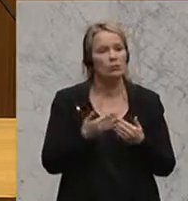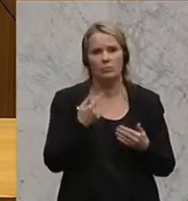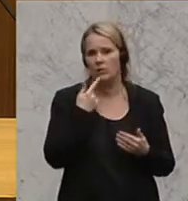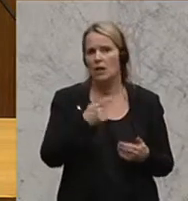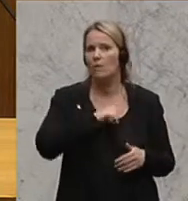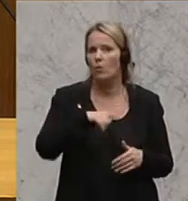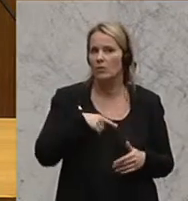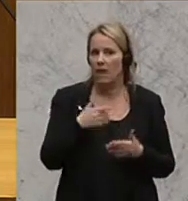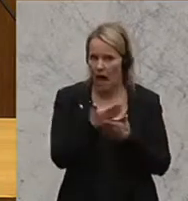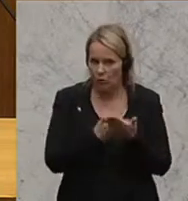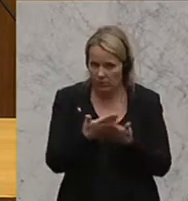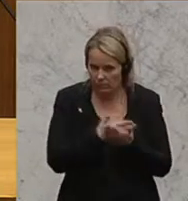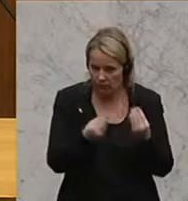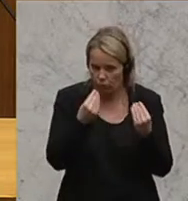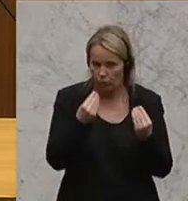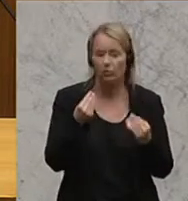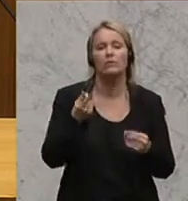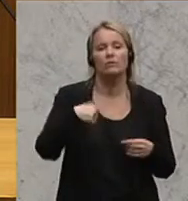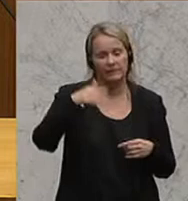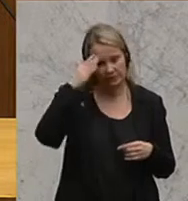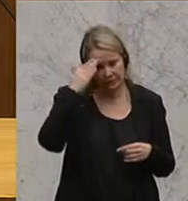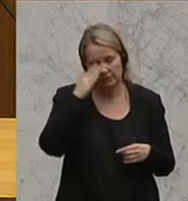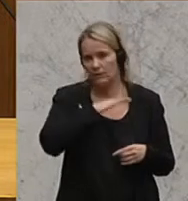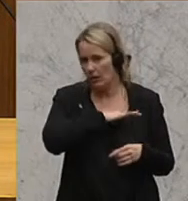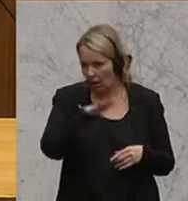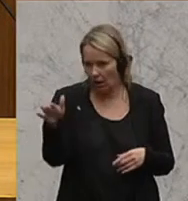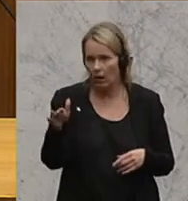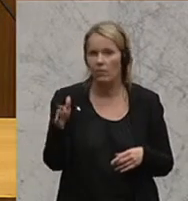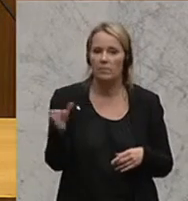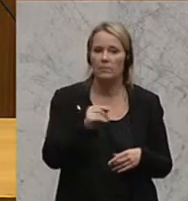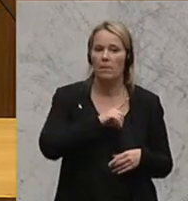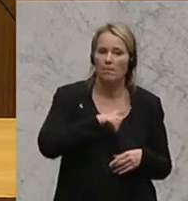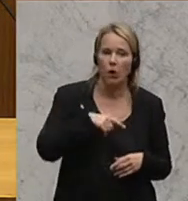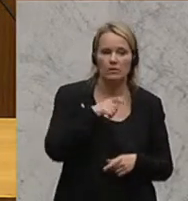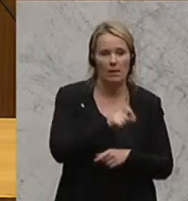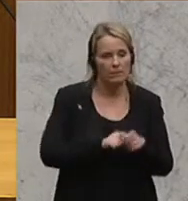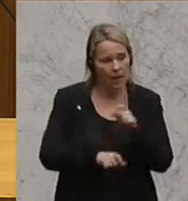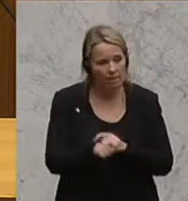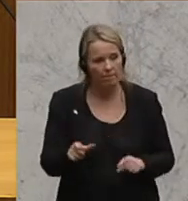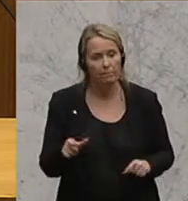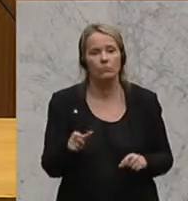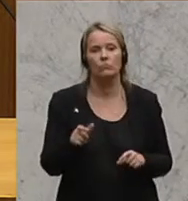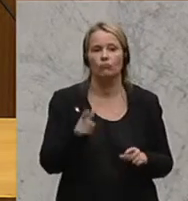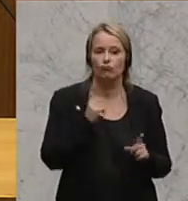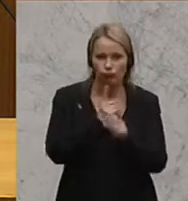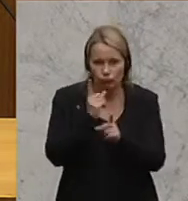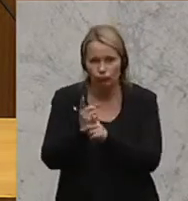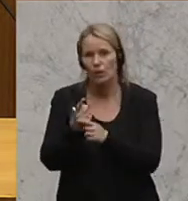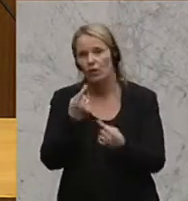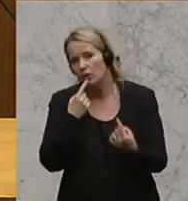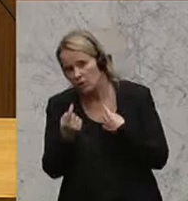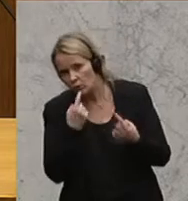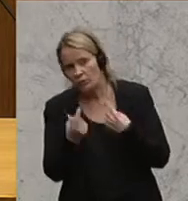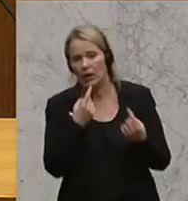die Polizeiausbildung, wissen wir alle, die wir mit Polizeibeamten, Beamtinnen zu tun haben,